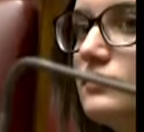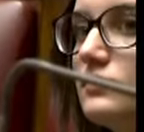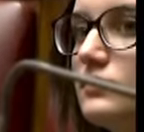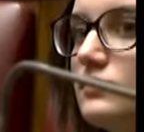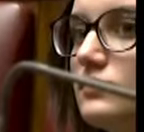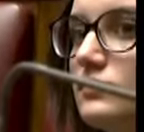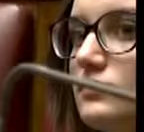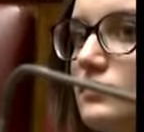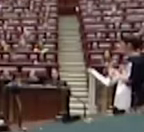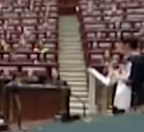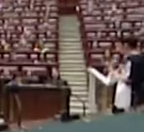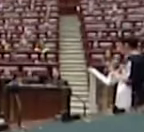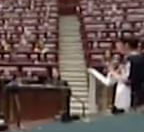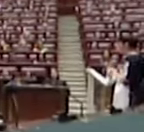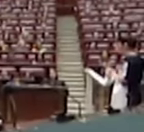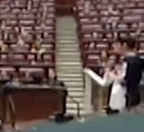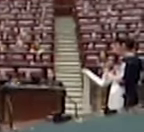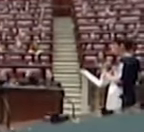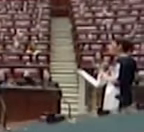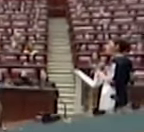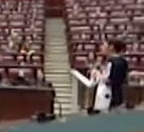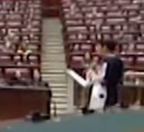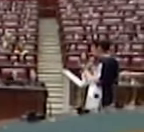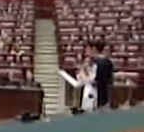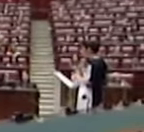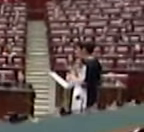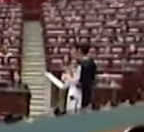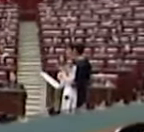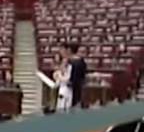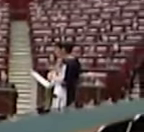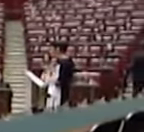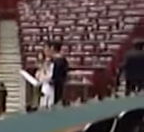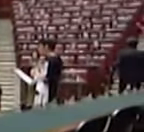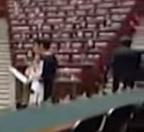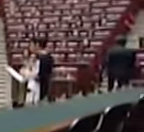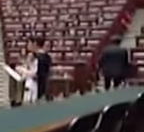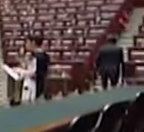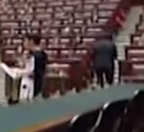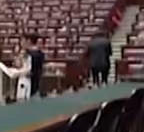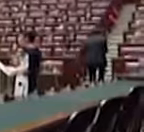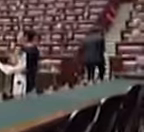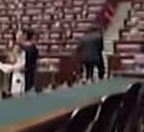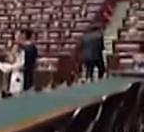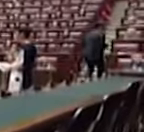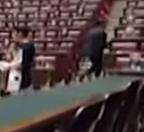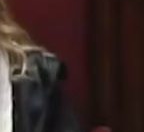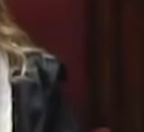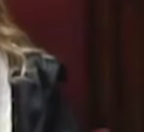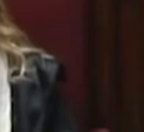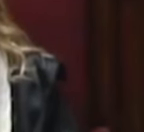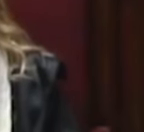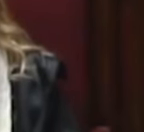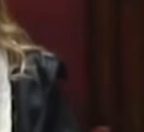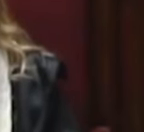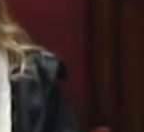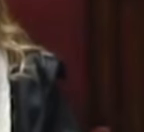anniversario della Convenzione sui diritti dell'infanzia e dell'adolescenza, approvata dall'Assemblea Generale delle Nazioni Unite il 20 novembre